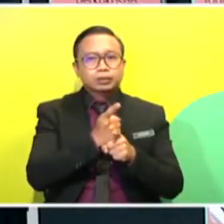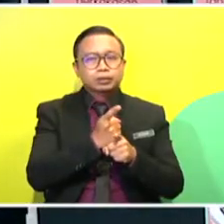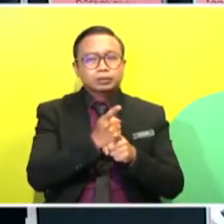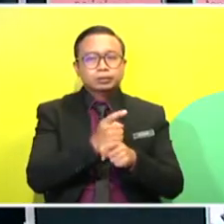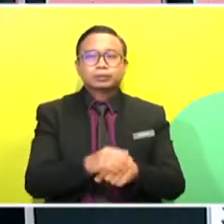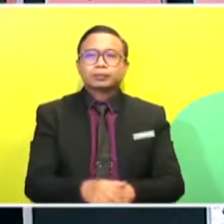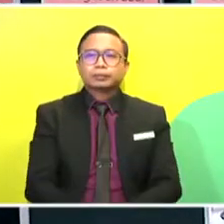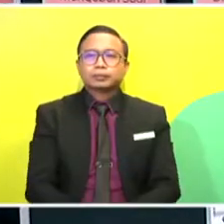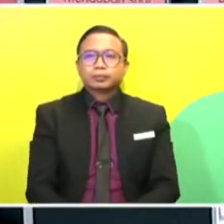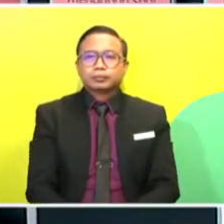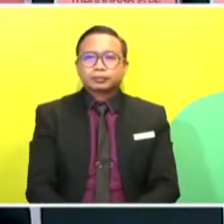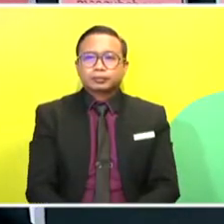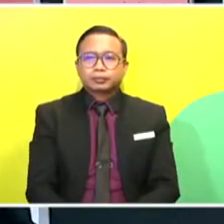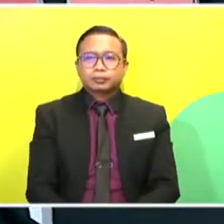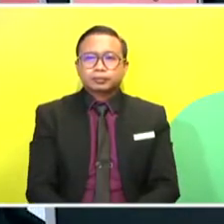Betul.